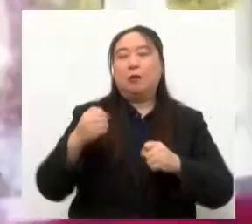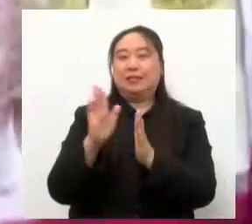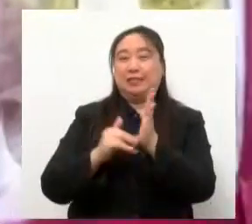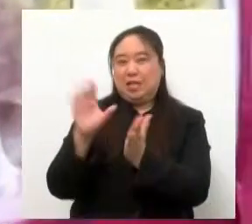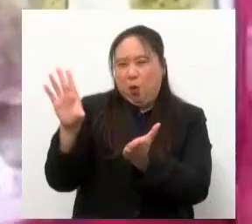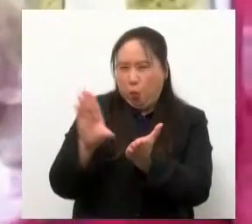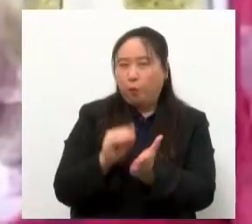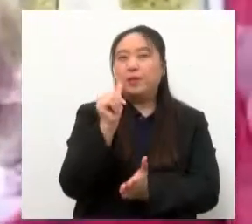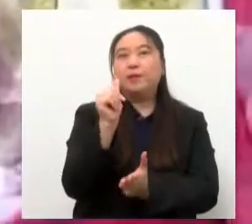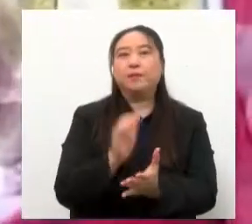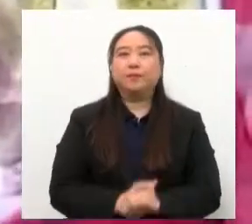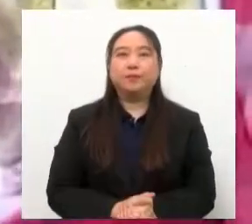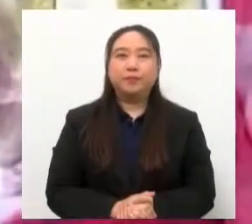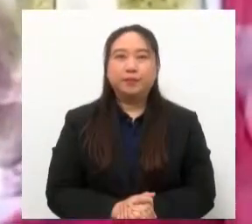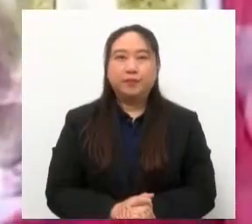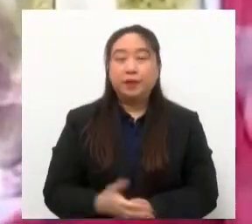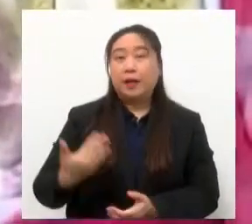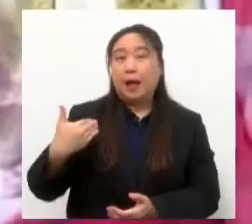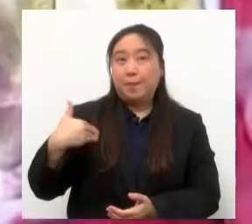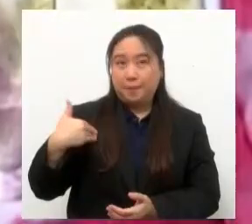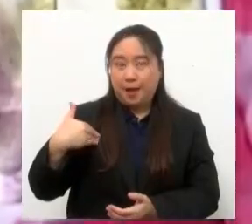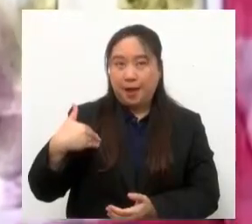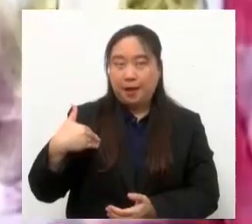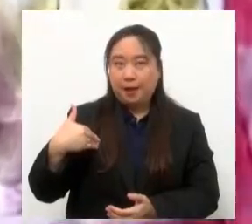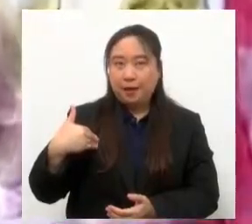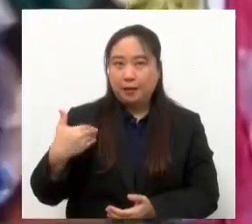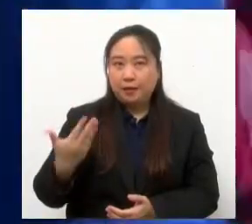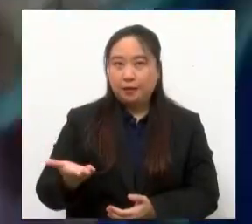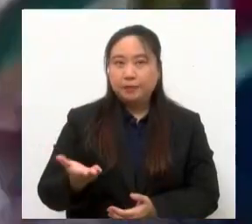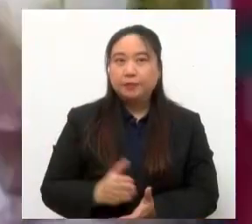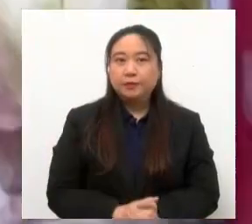แรงสำหรับม้วนผ้าขึ้นอยู่ที่ขนาดของผ้าและซึ่งที่ใช้นึ่ง